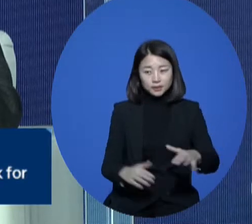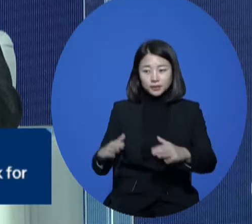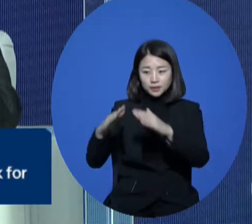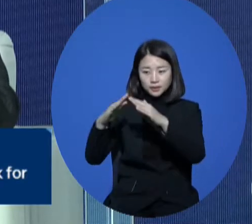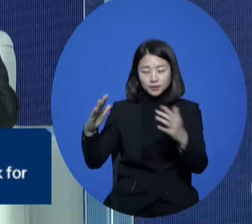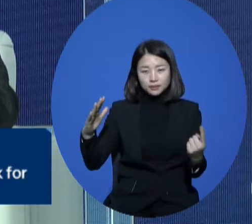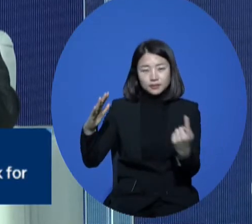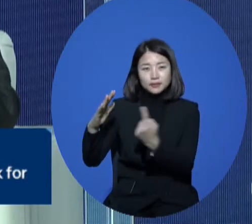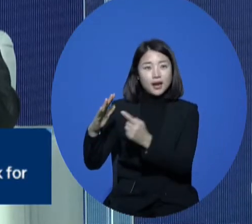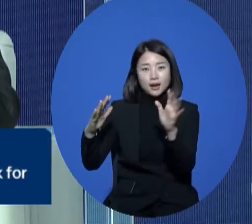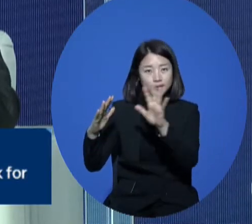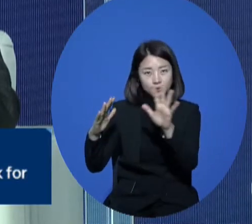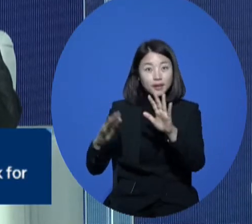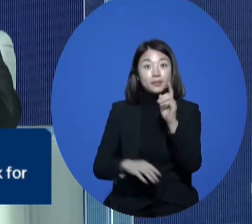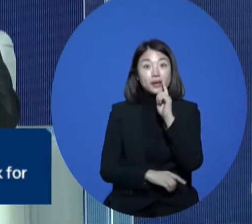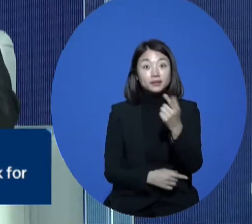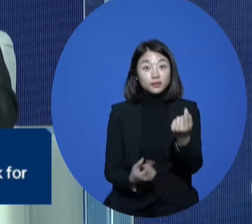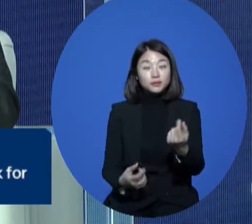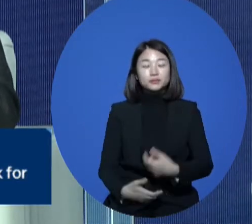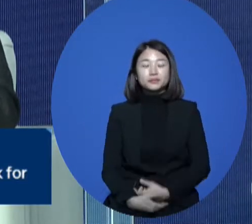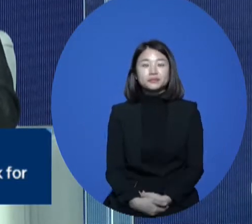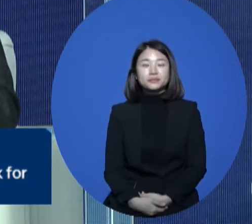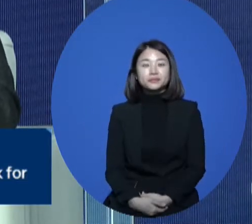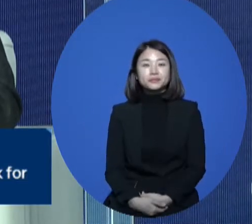시작하도록 하겠습니다. 부임 세션 1은